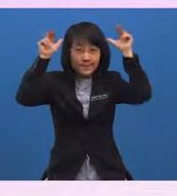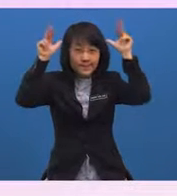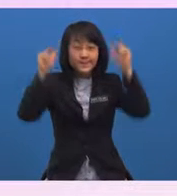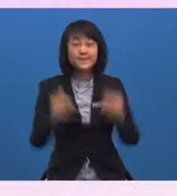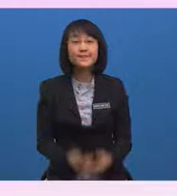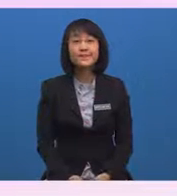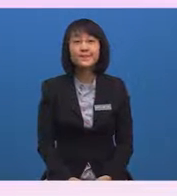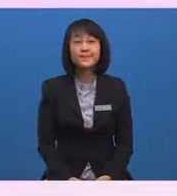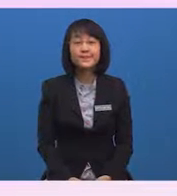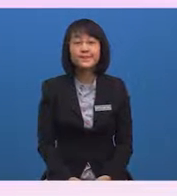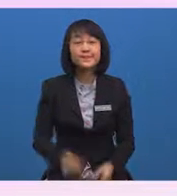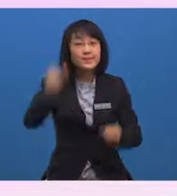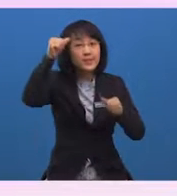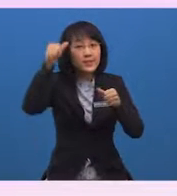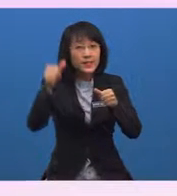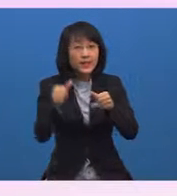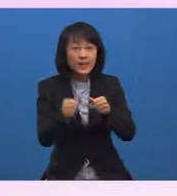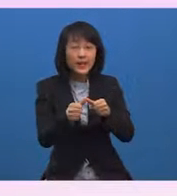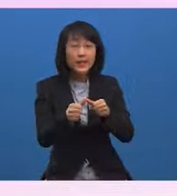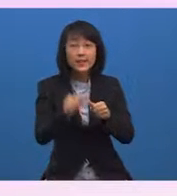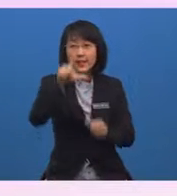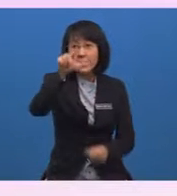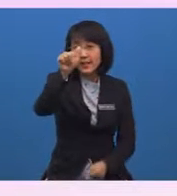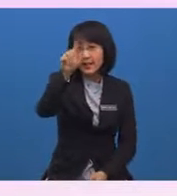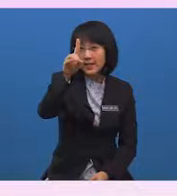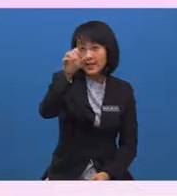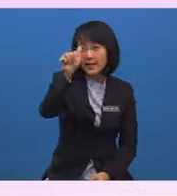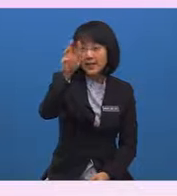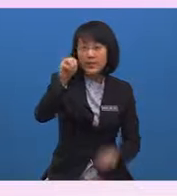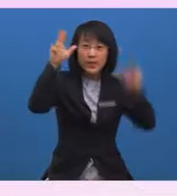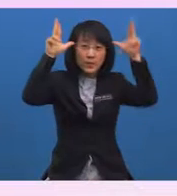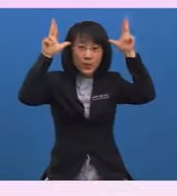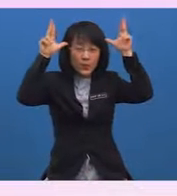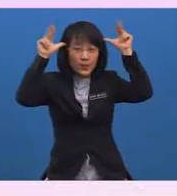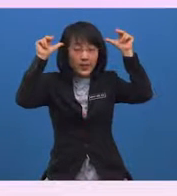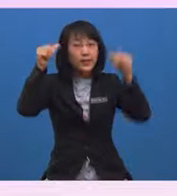Ingat ladam kuda, ingatlah magnet ladam.